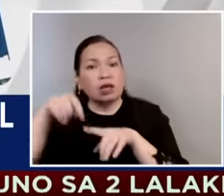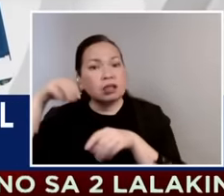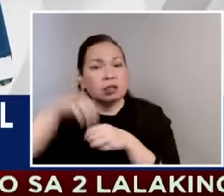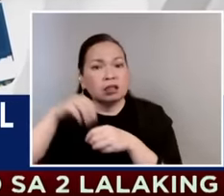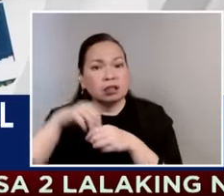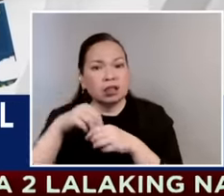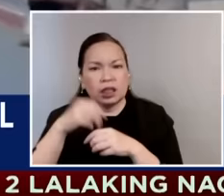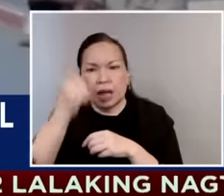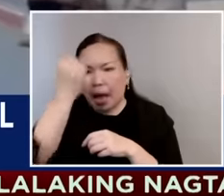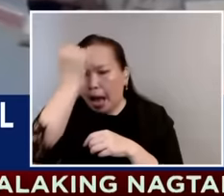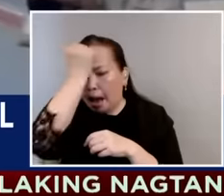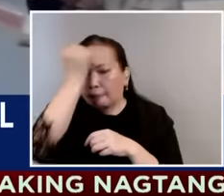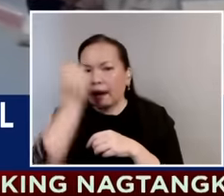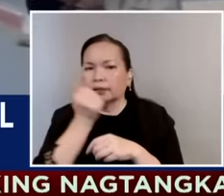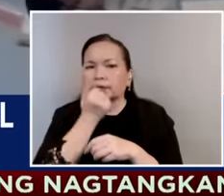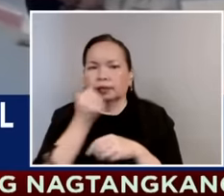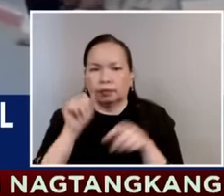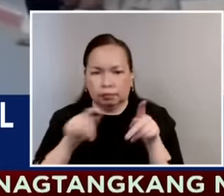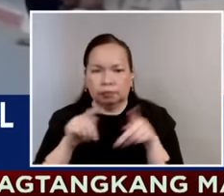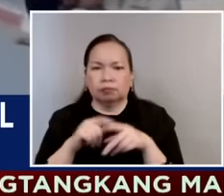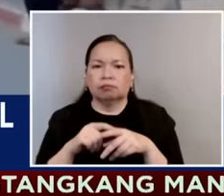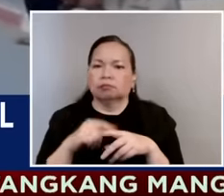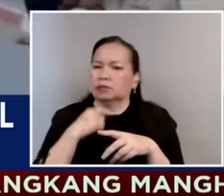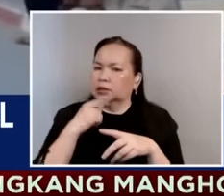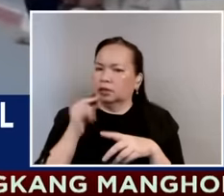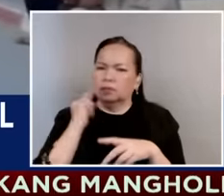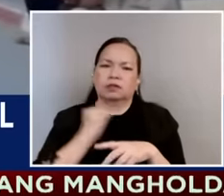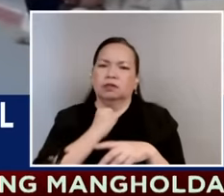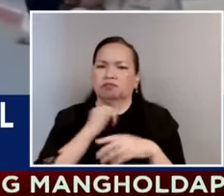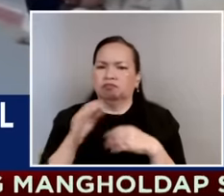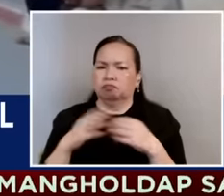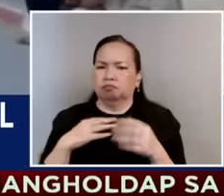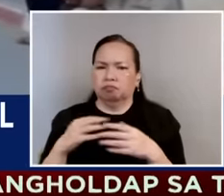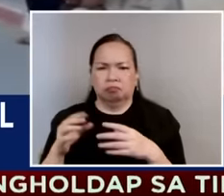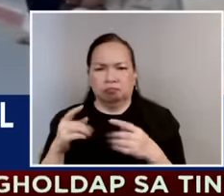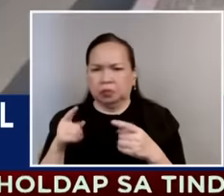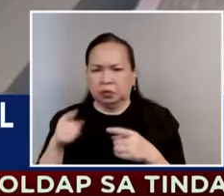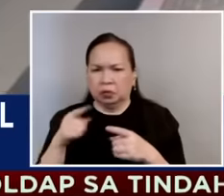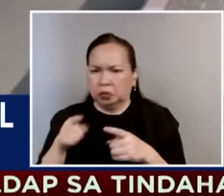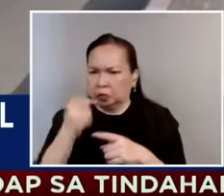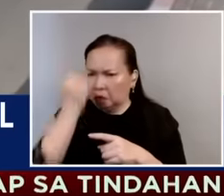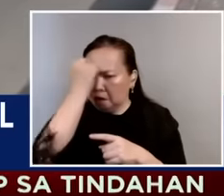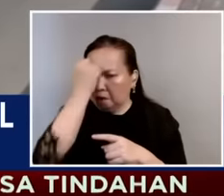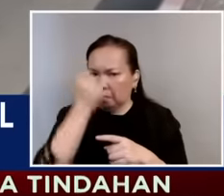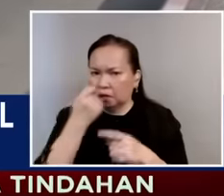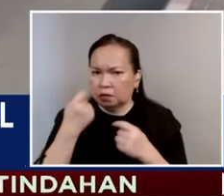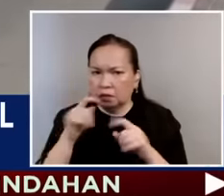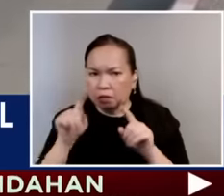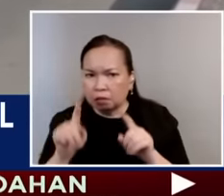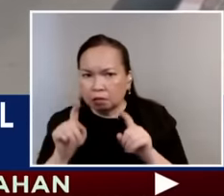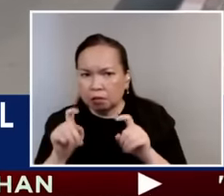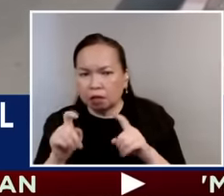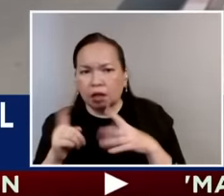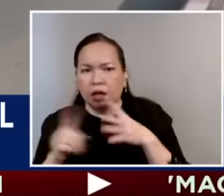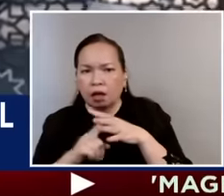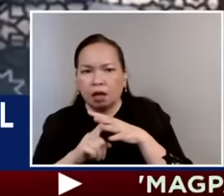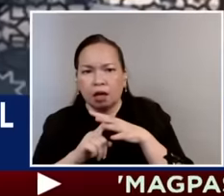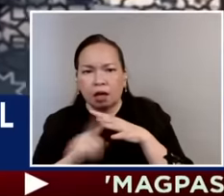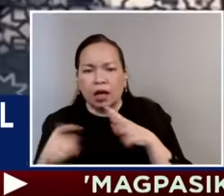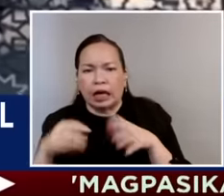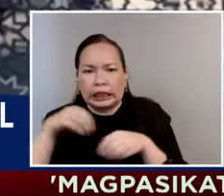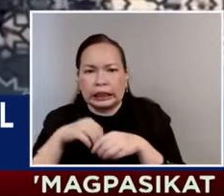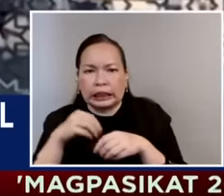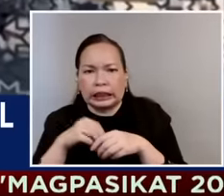Hamas combatants. Giit ng Israel, sinusubukan umano ng Hamas na ipuslit ang mga sugatang kasamahan